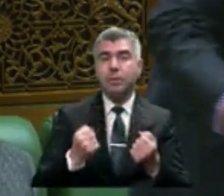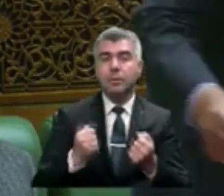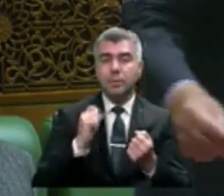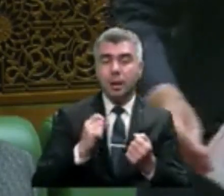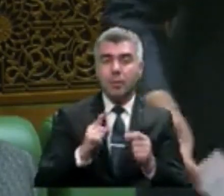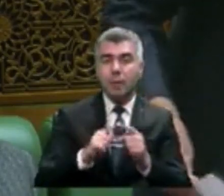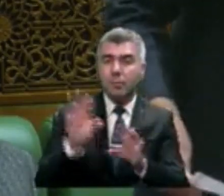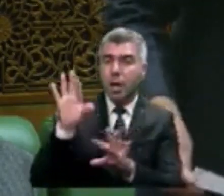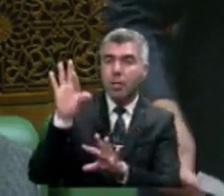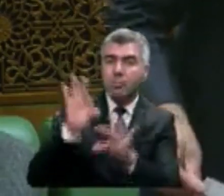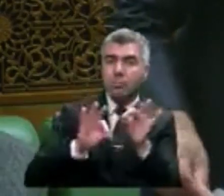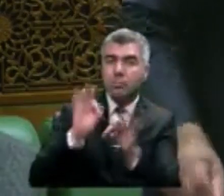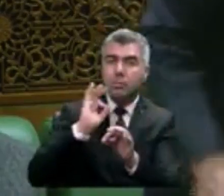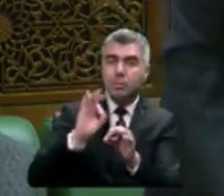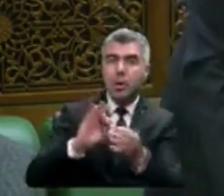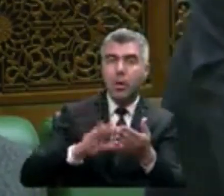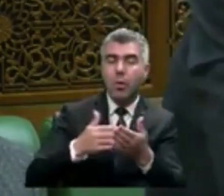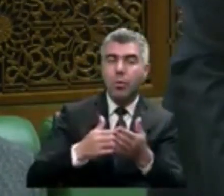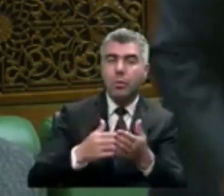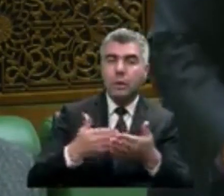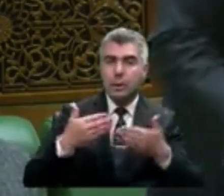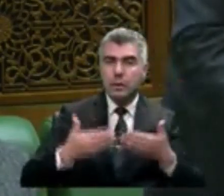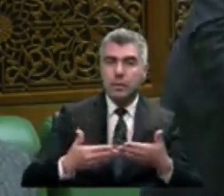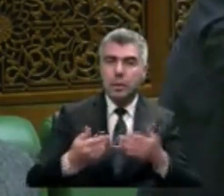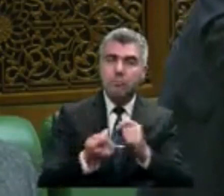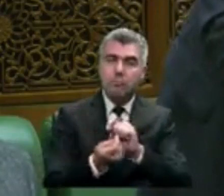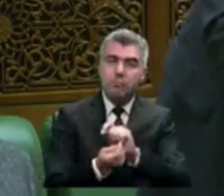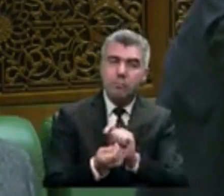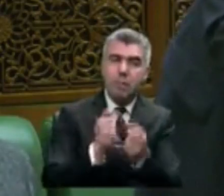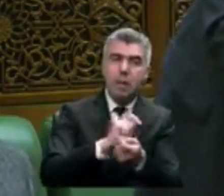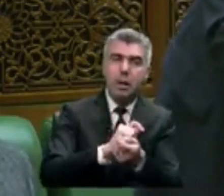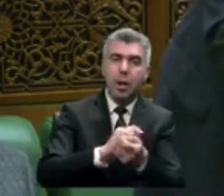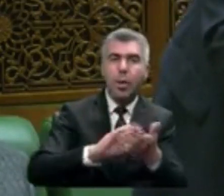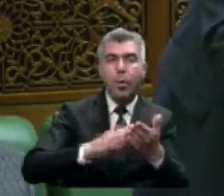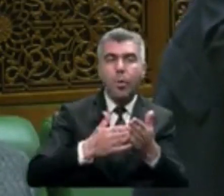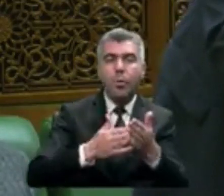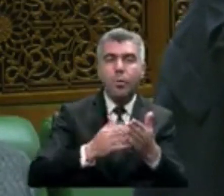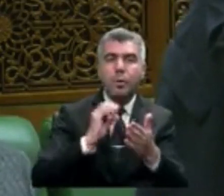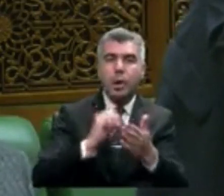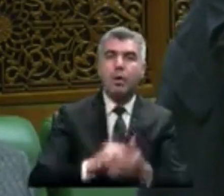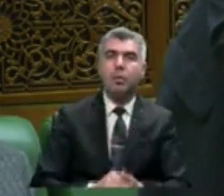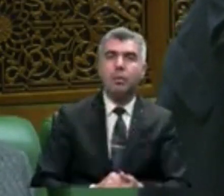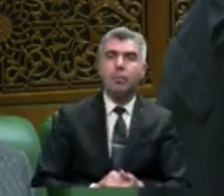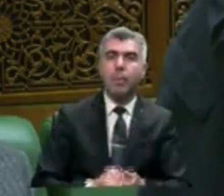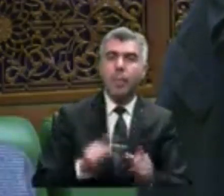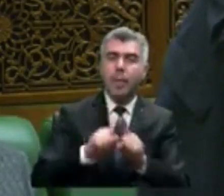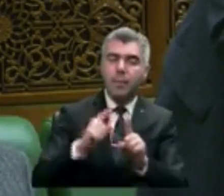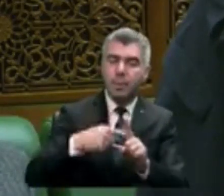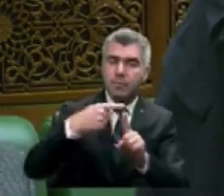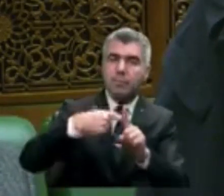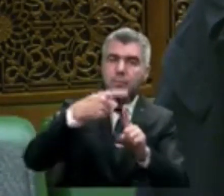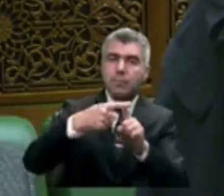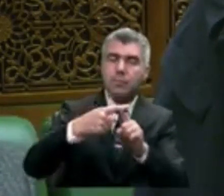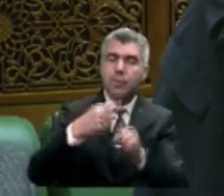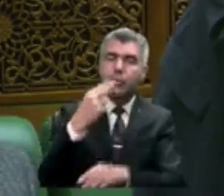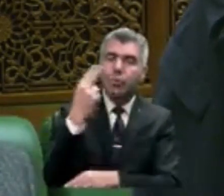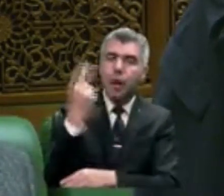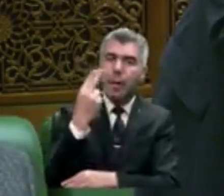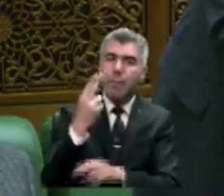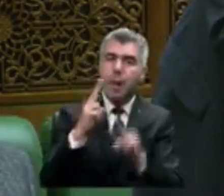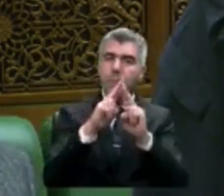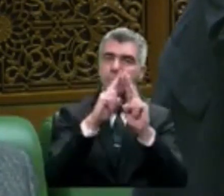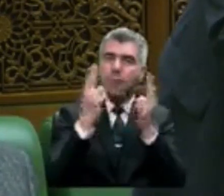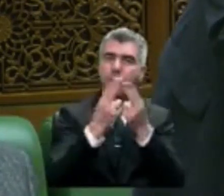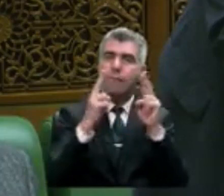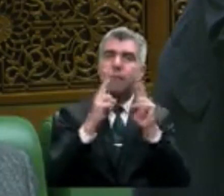والكفاءات في ظل الثوره التكنولوجيه المحتدم ولتحسين مراتبها في تصنيف الجامعات الدوليه